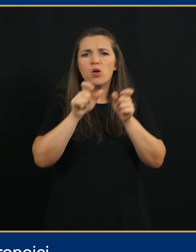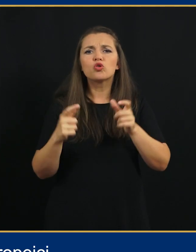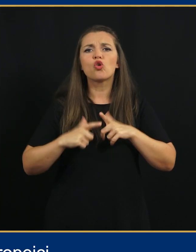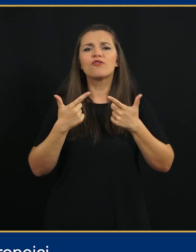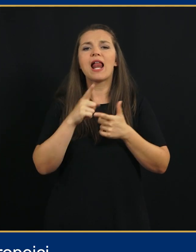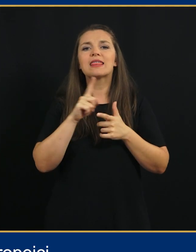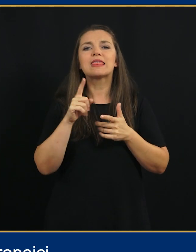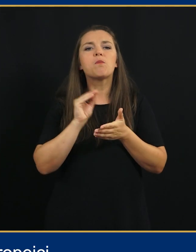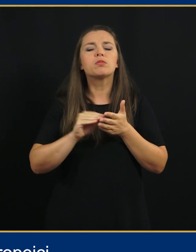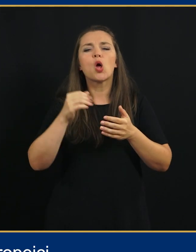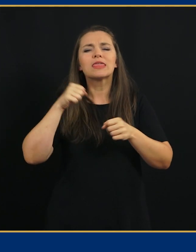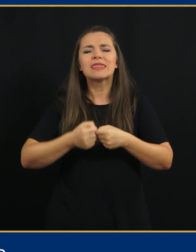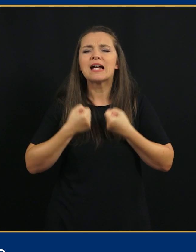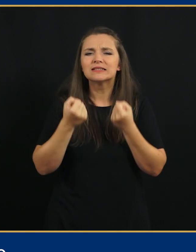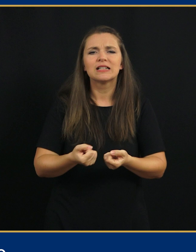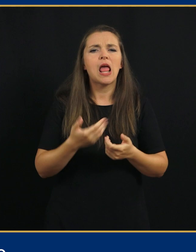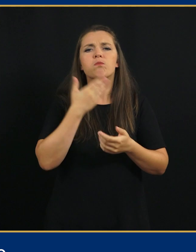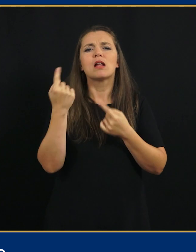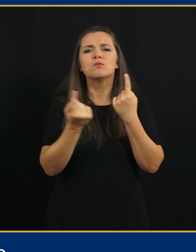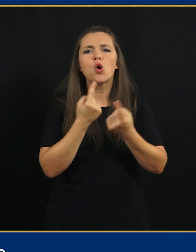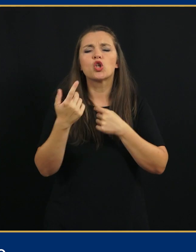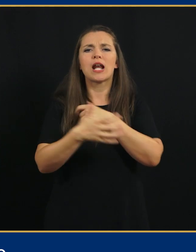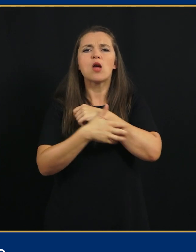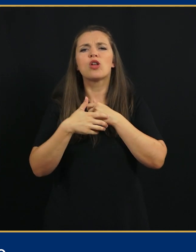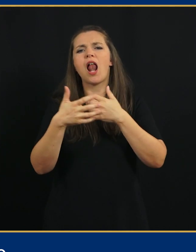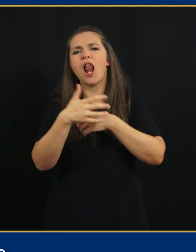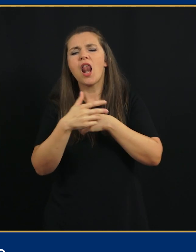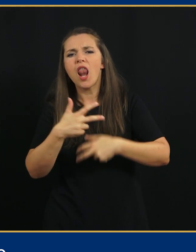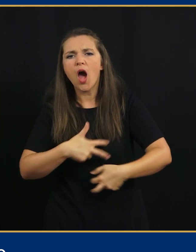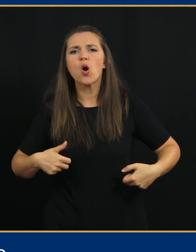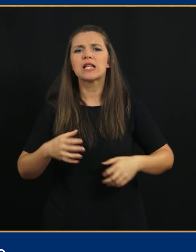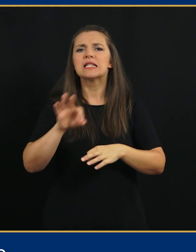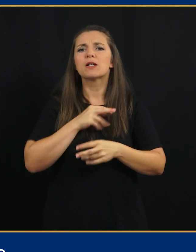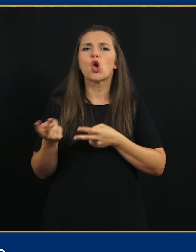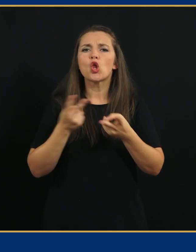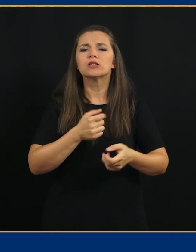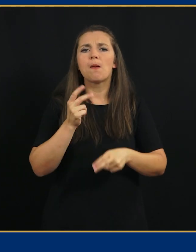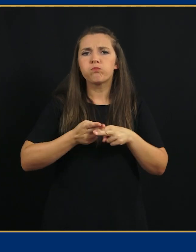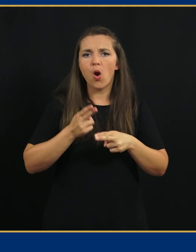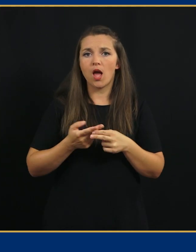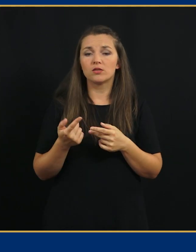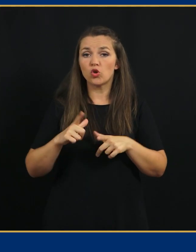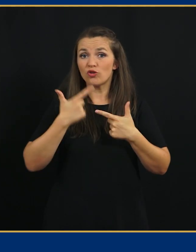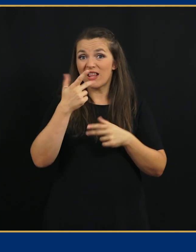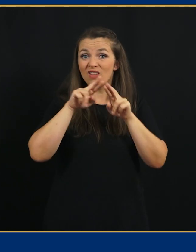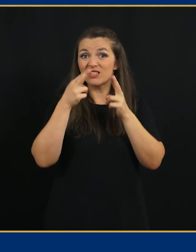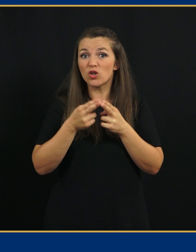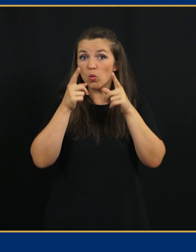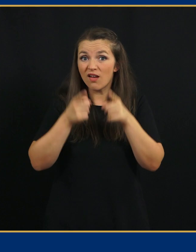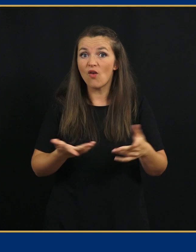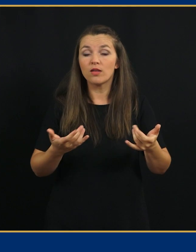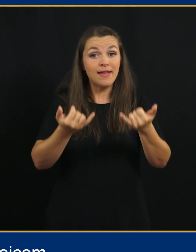doživljali nepopisno nasilje, brezposelnost, revščino, lakoto in smrtonosne bolezni. Doživeli so 2 svetovni